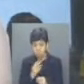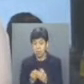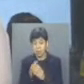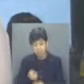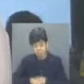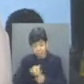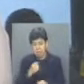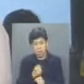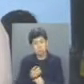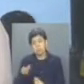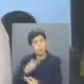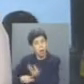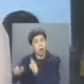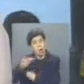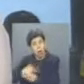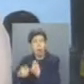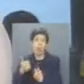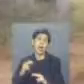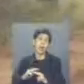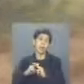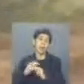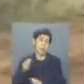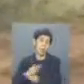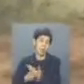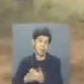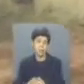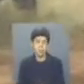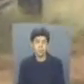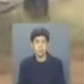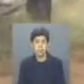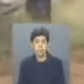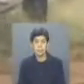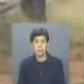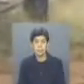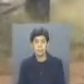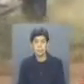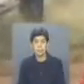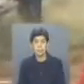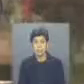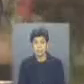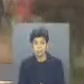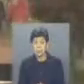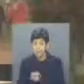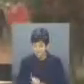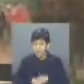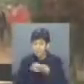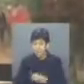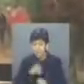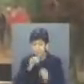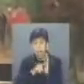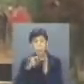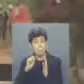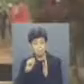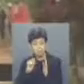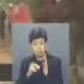ำผลผลิตไปขายให้กับลานมันเอกชนนอกพื้นที่แทนเกษตรกรในอำเภอจังหวัดบุรีรัมย์ต้องน